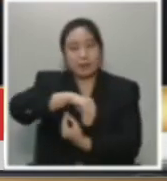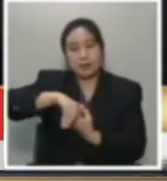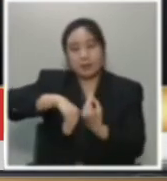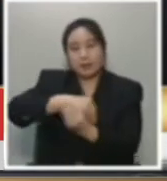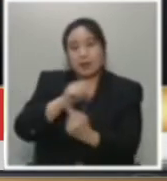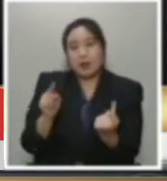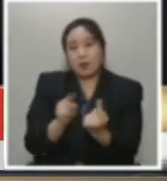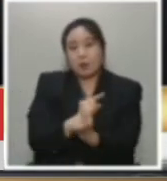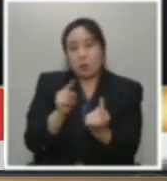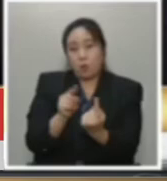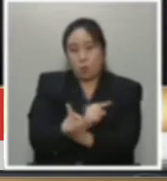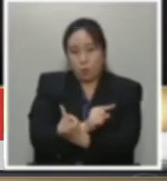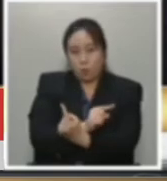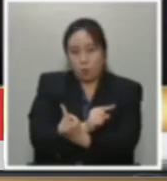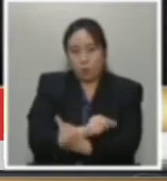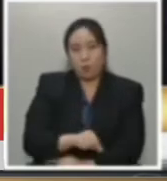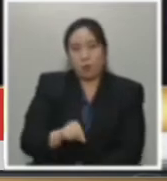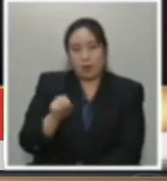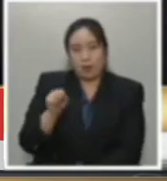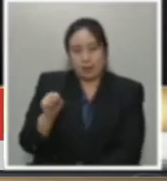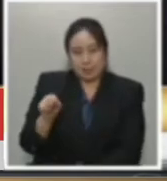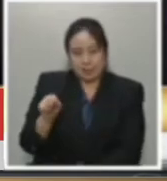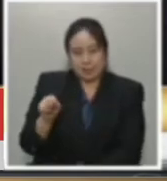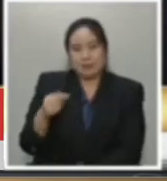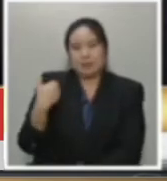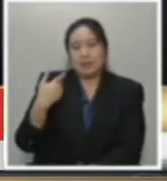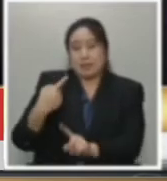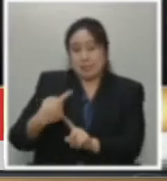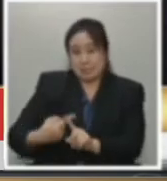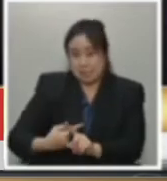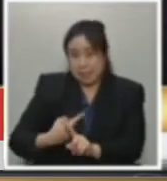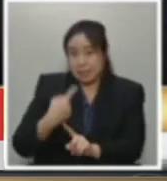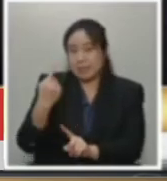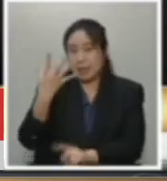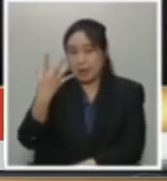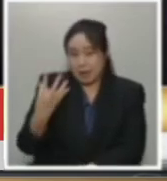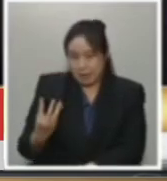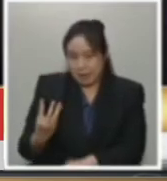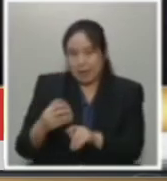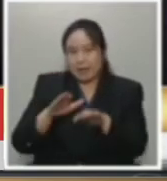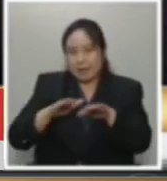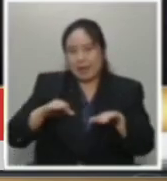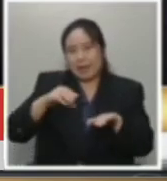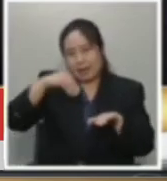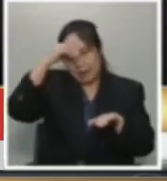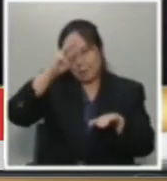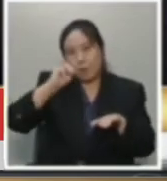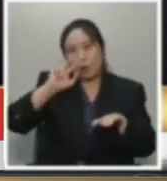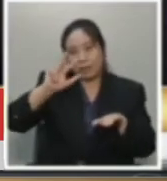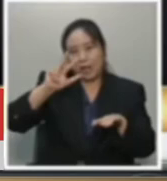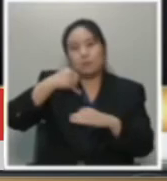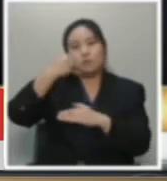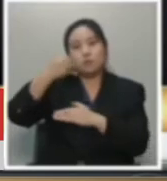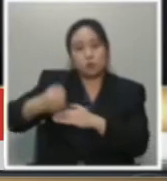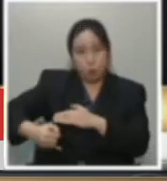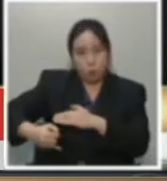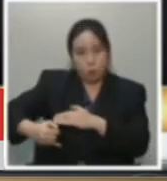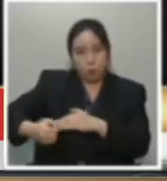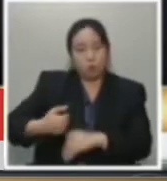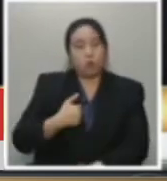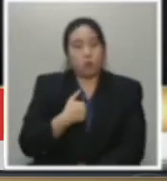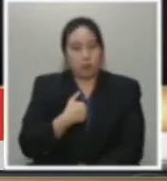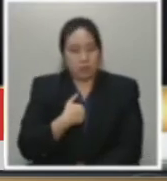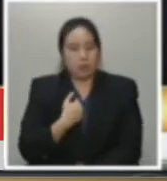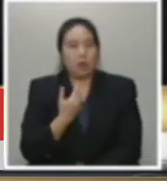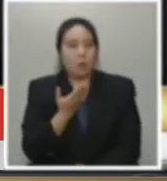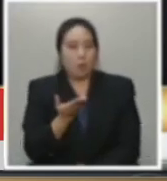มแห่งชาติที่อยู่บนบัลลังก์อีกหนึ่งเดือนเด็กจะจบม.3ดิฉันกราบเรียนให้ท่าน